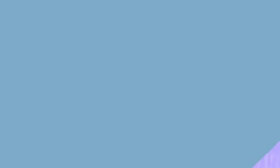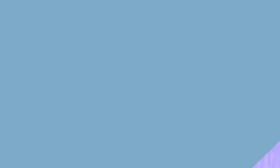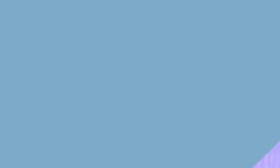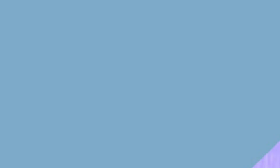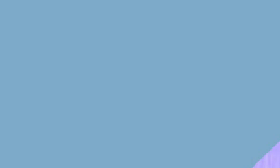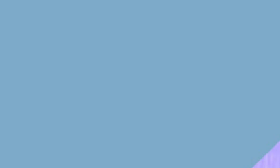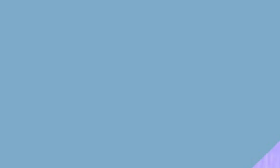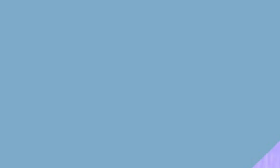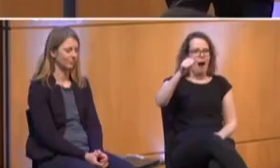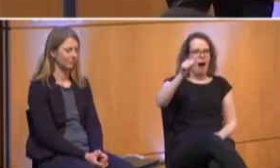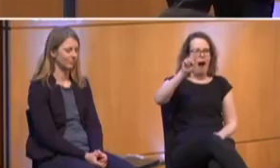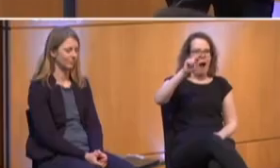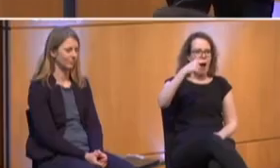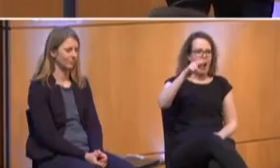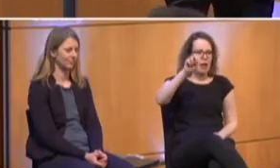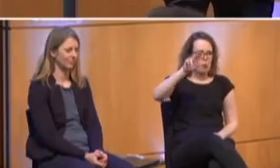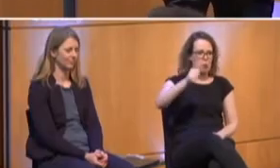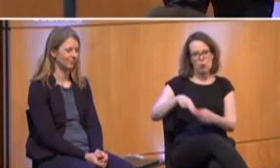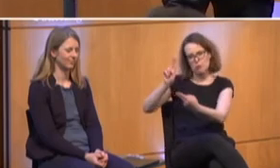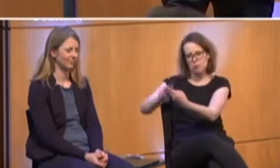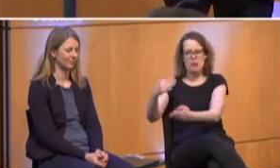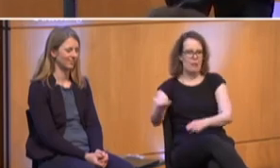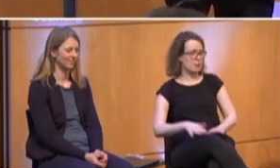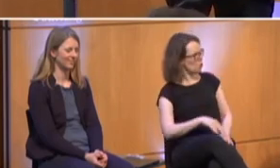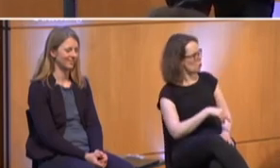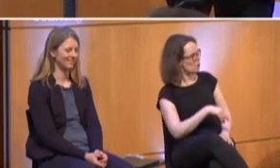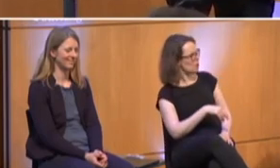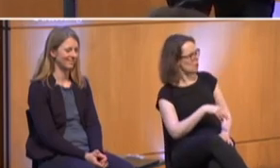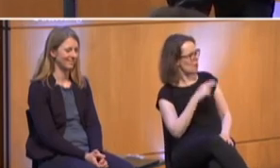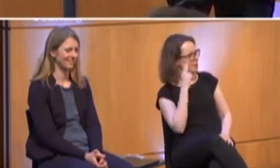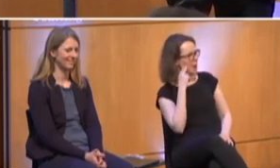Hartmut. Nach welchem Hartmut konkret ist der benannt?